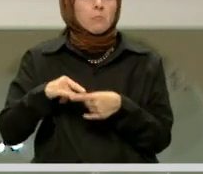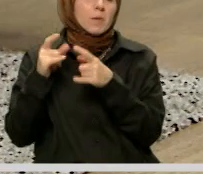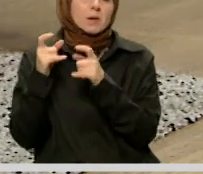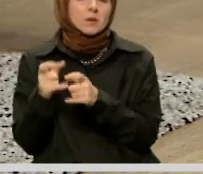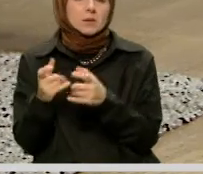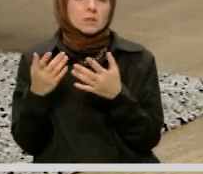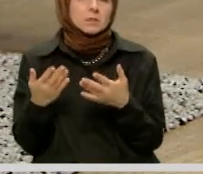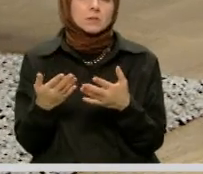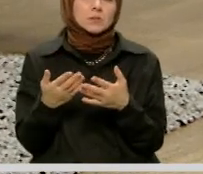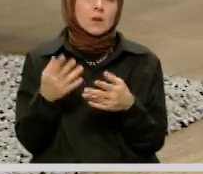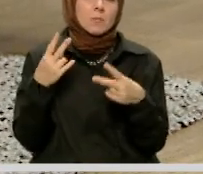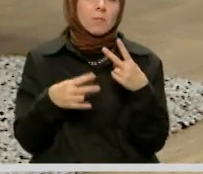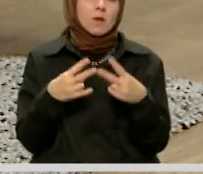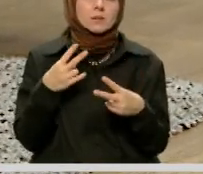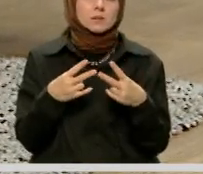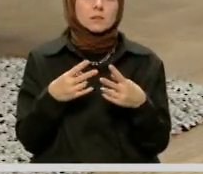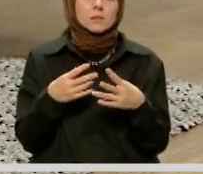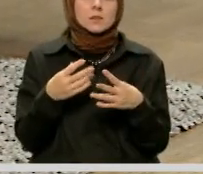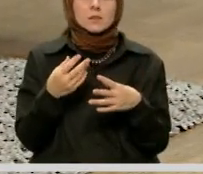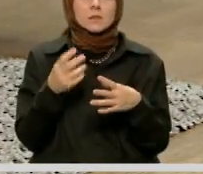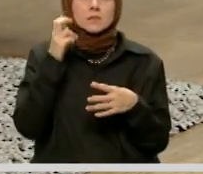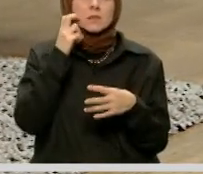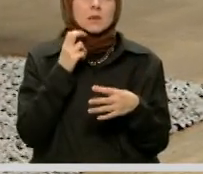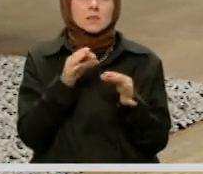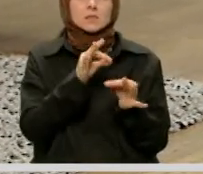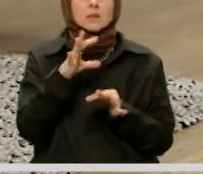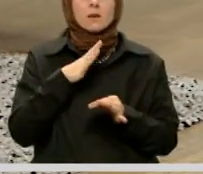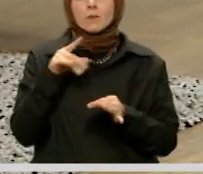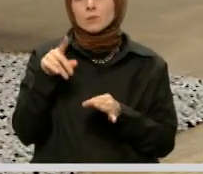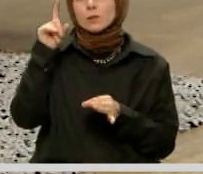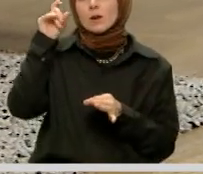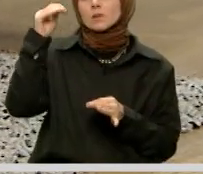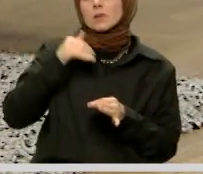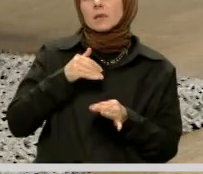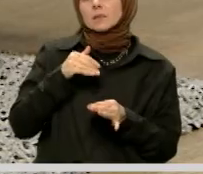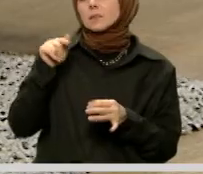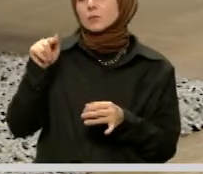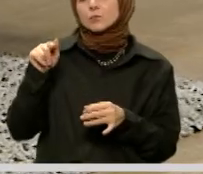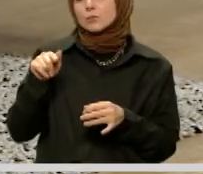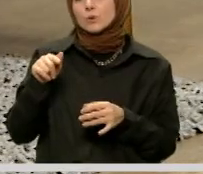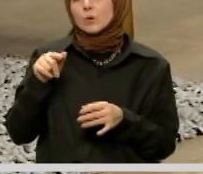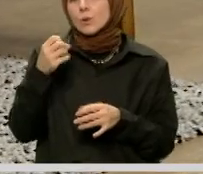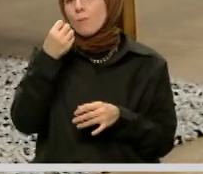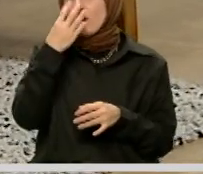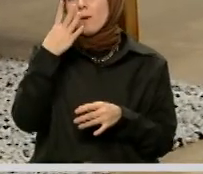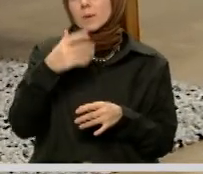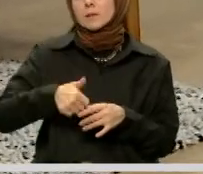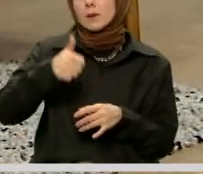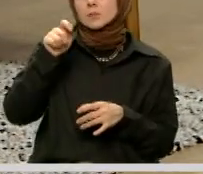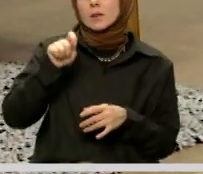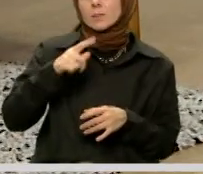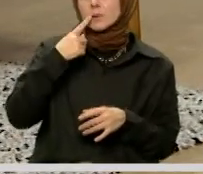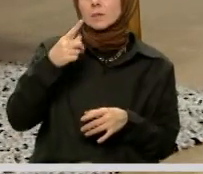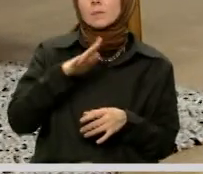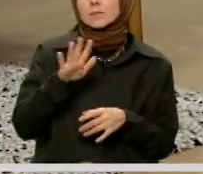kodoman takımı dediğimiz bazı insanlar vardı. Onlar akla gelirdi. Hadi şu Muhammed'i liderimiz yapalım demezlerdi. Sıradan